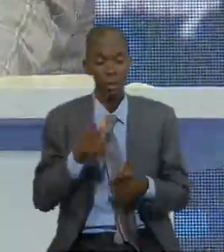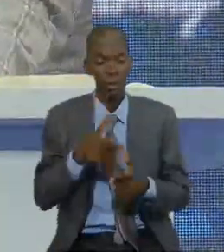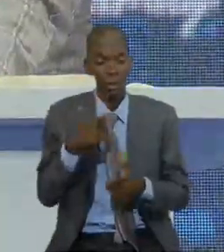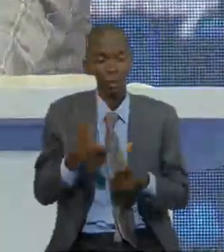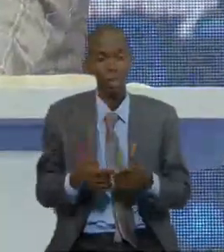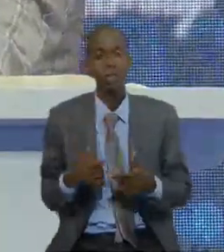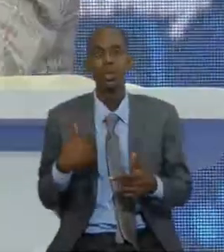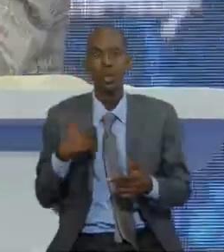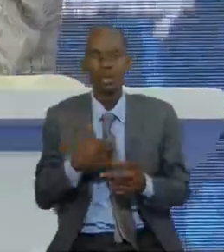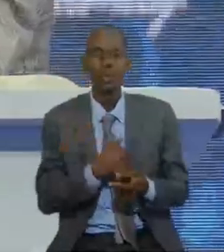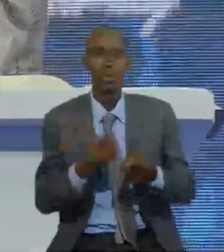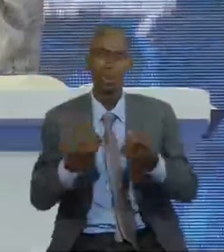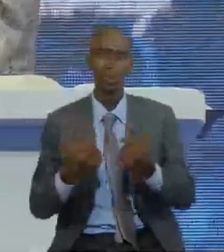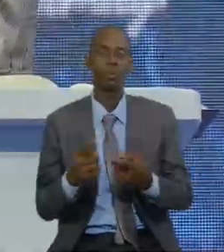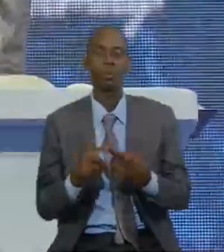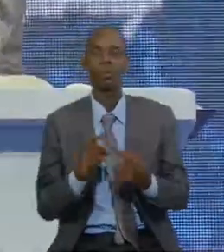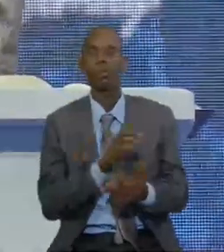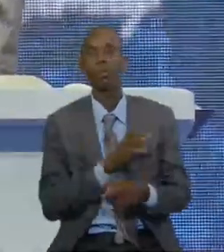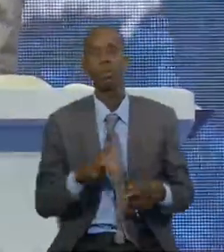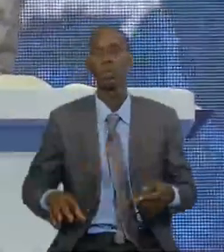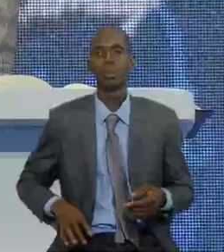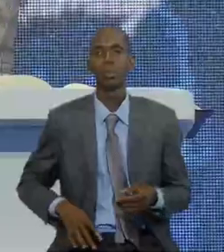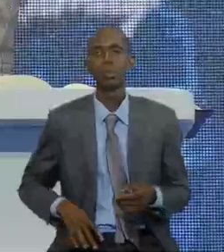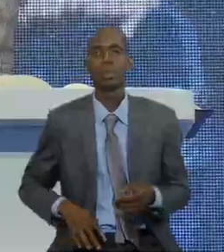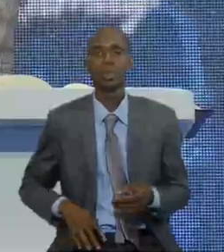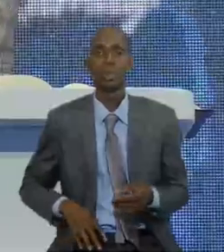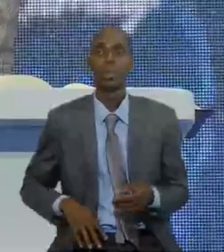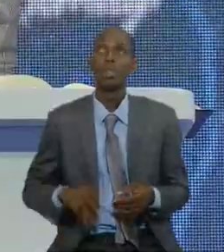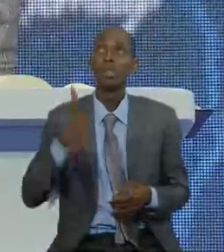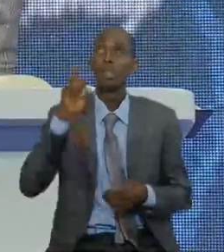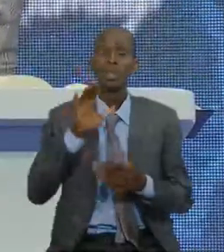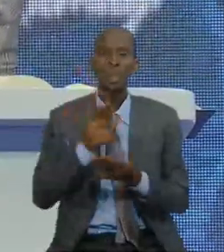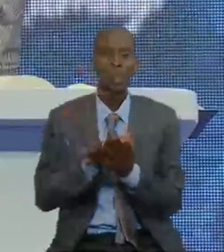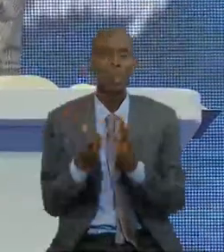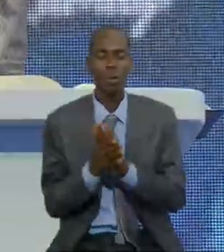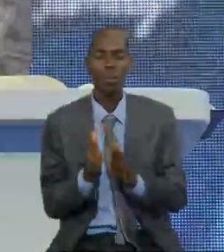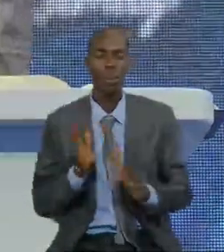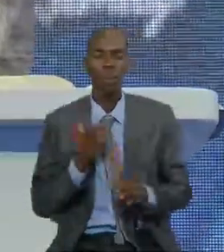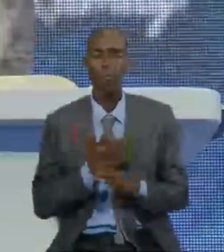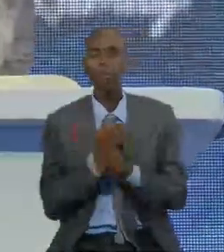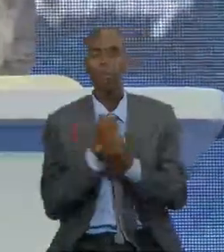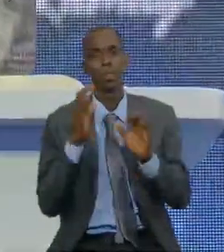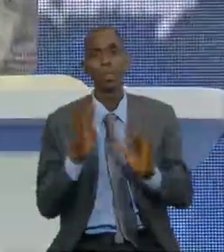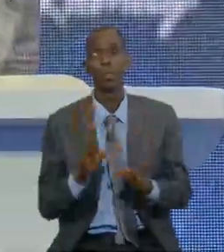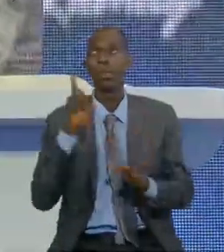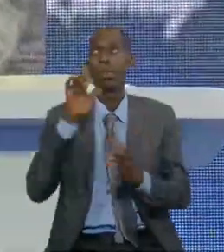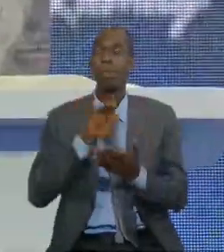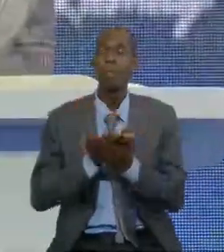c'est alors que nous venons à Christ il devient notre Sauveur